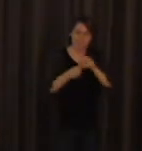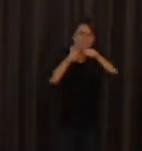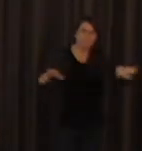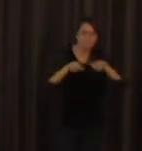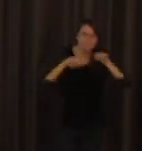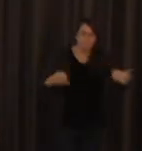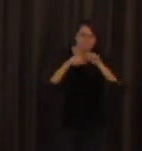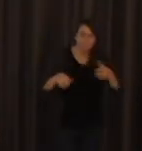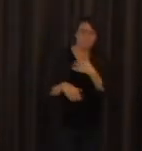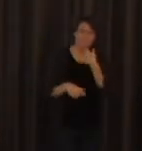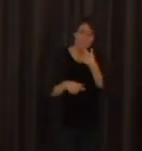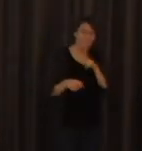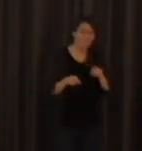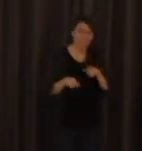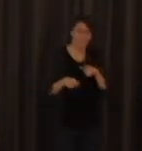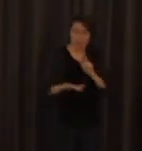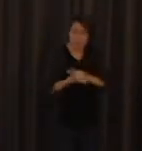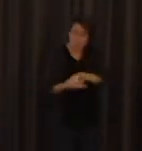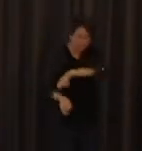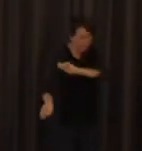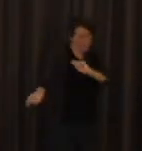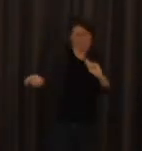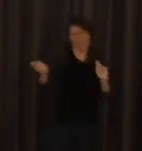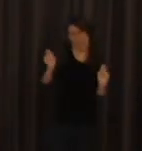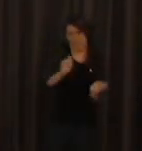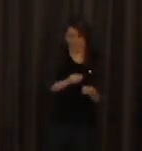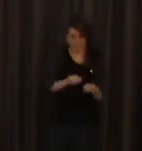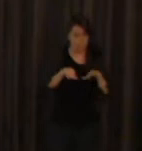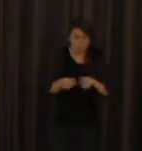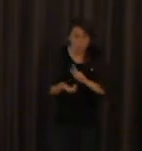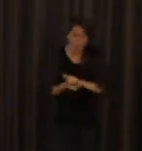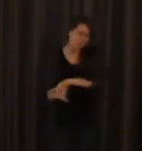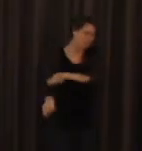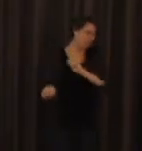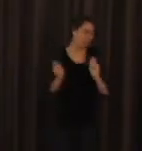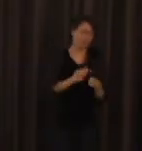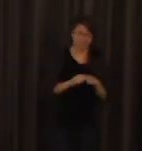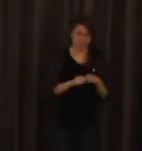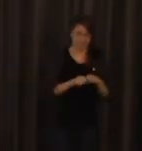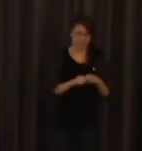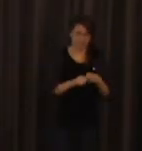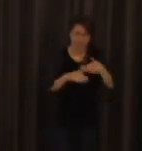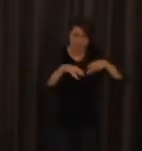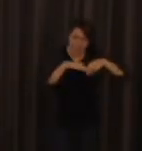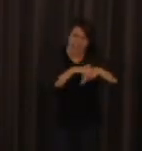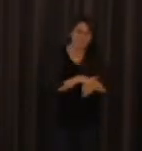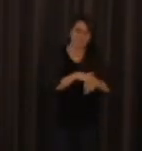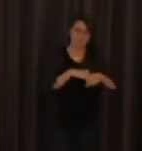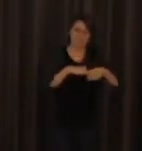canvi rapidíssim en l'ús que s'està fent d'aquesta llengua i en la difusió que